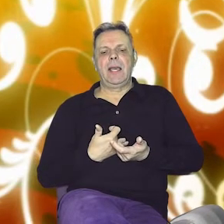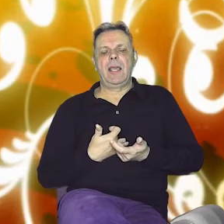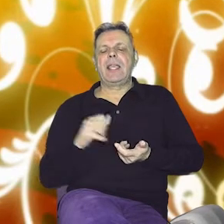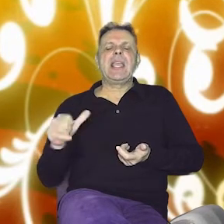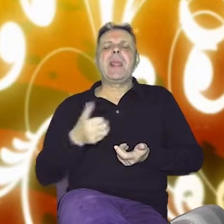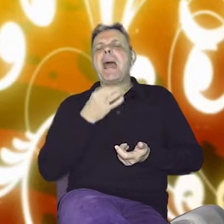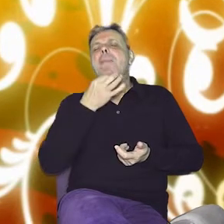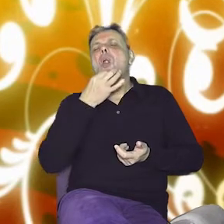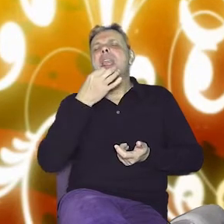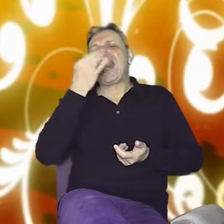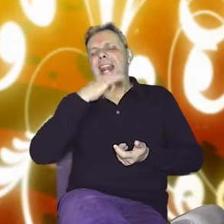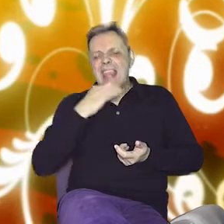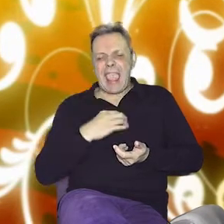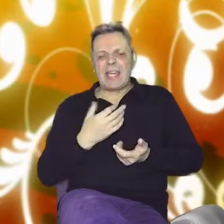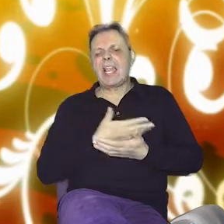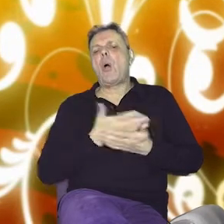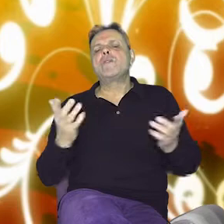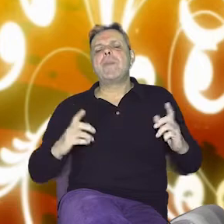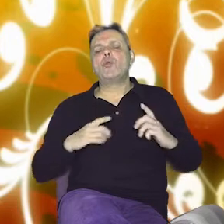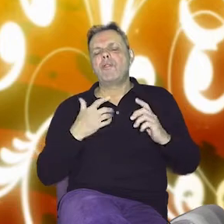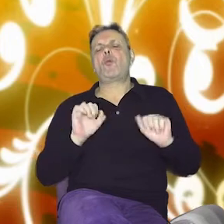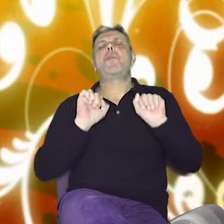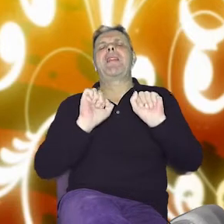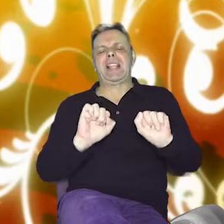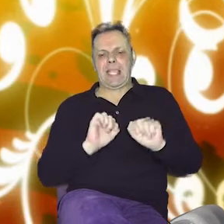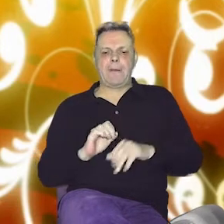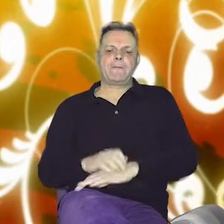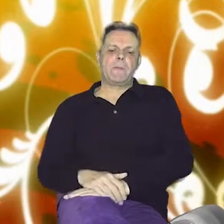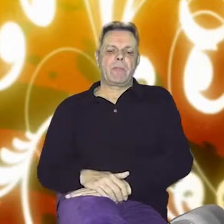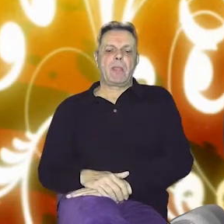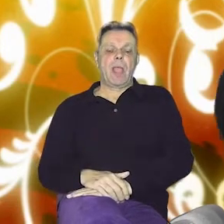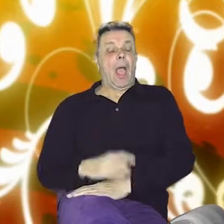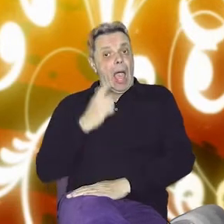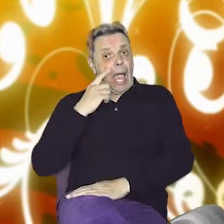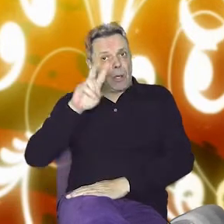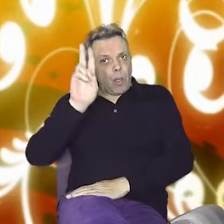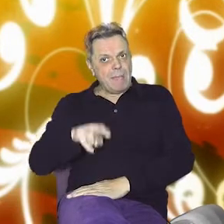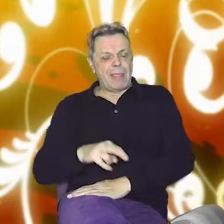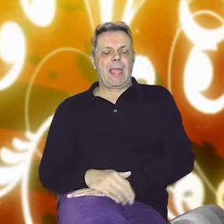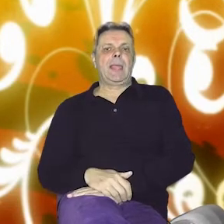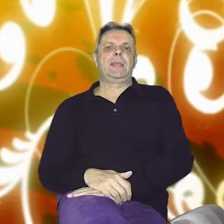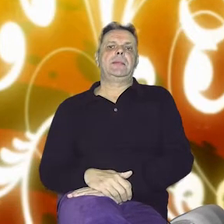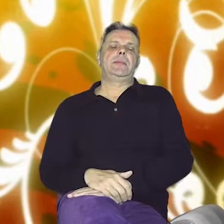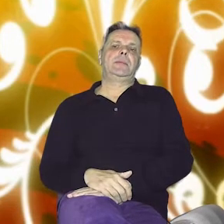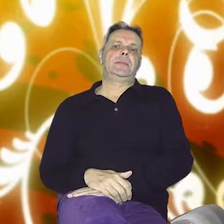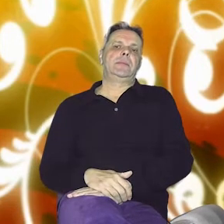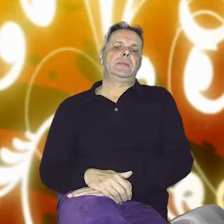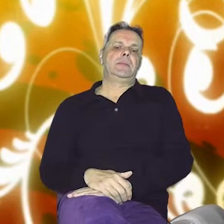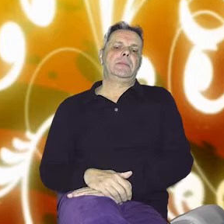Prva stvar je i najbolji lijek je, kao u svemu u životu, je prevencija. Dakle, ako imate